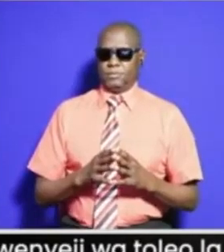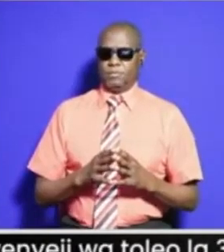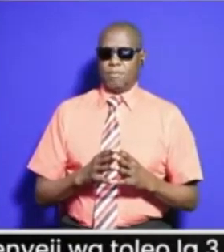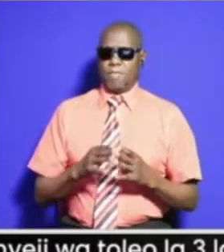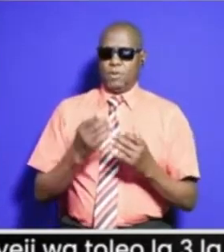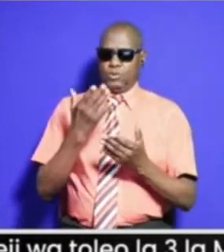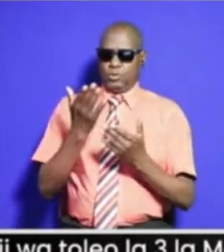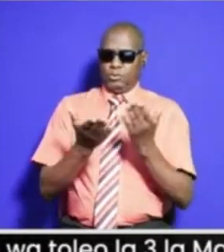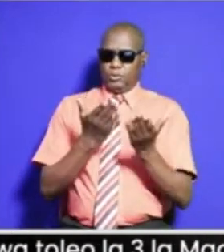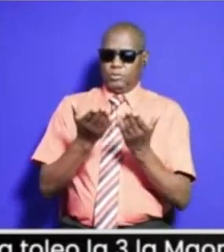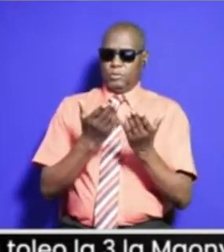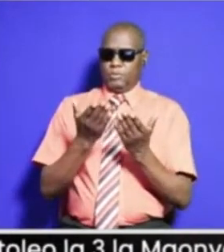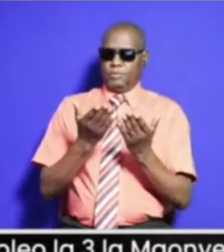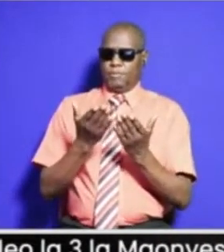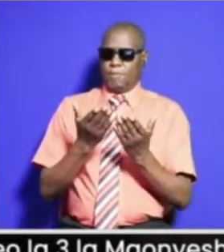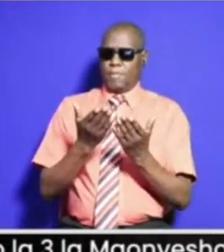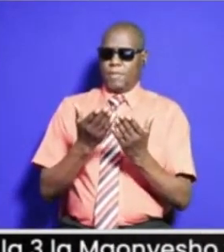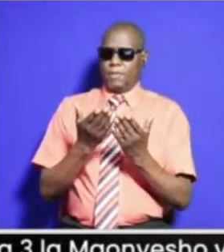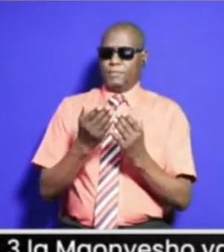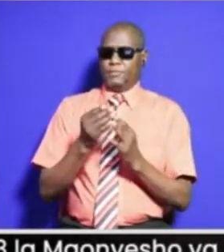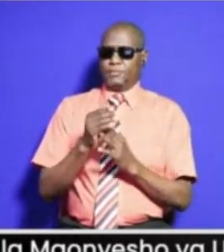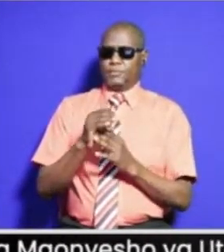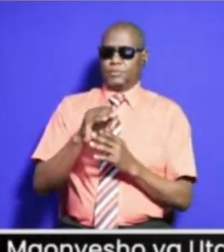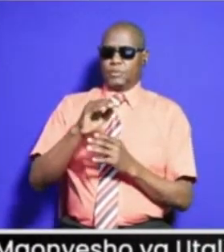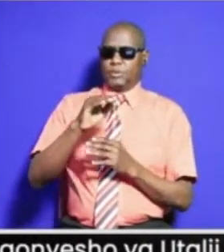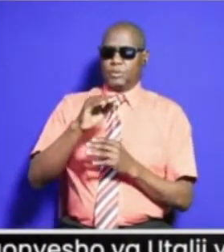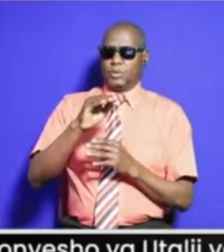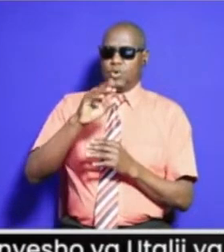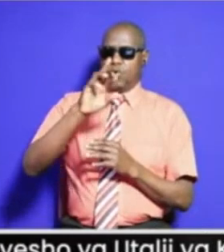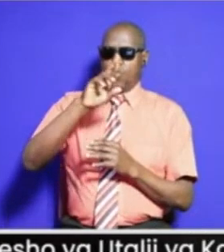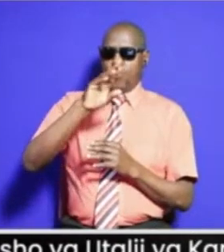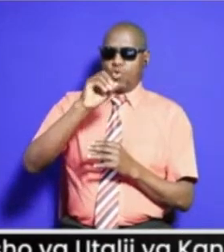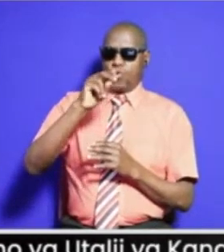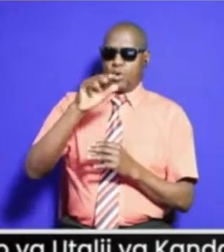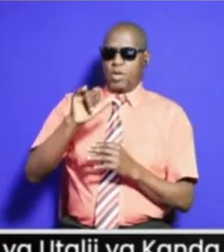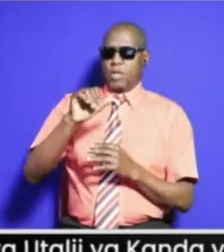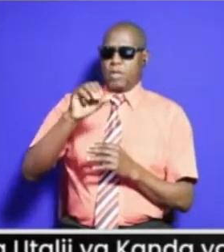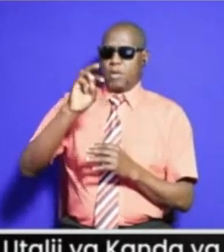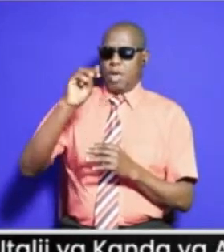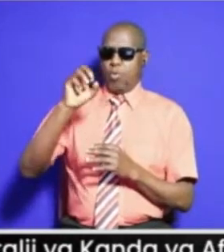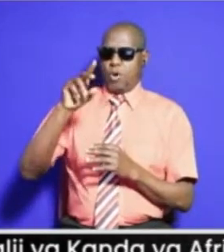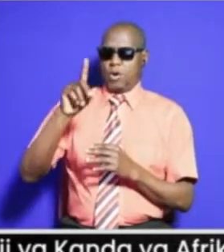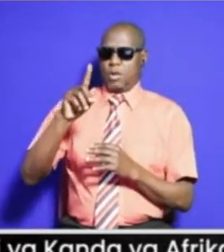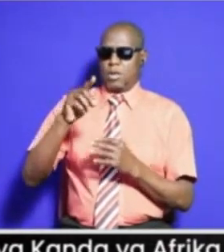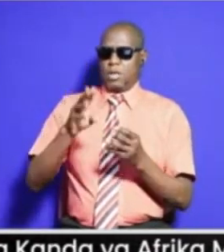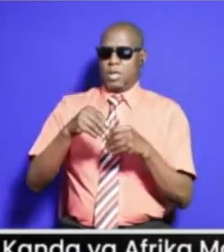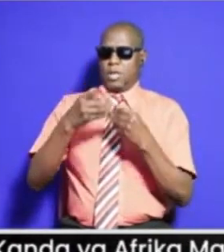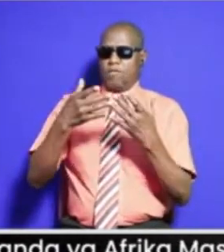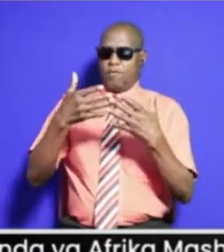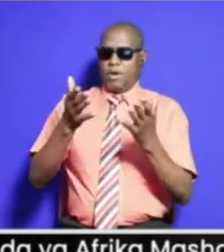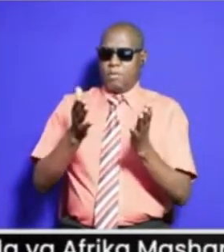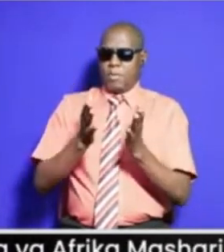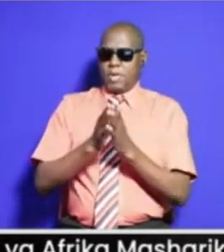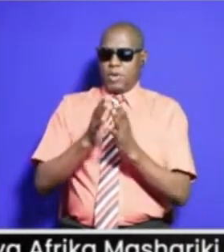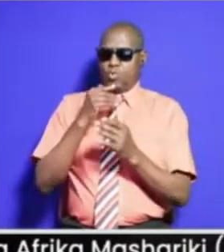Huduma ya mwinjilisti Daktari Rooney Howard Browne imetoa msaada wa kusaidia familia zilizo hatarini